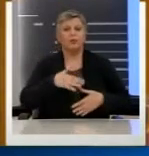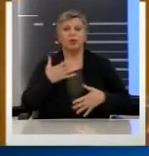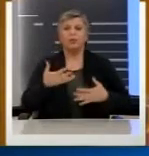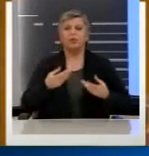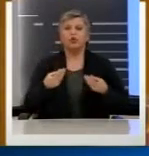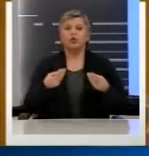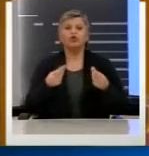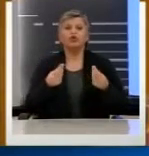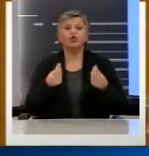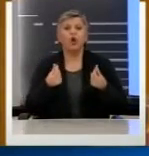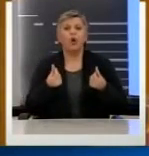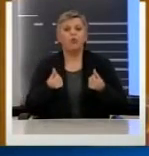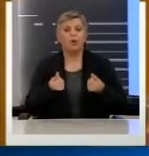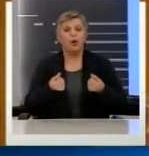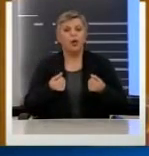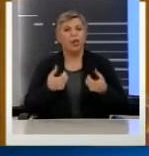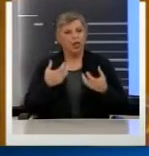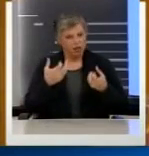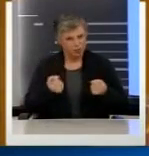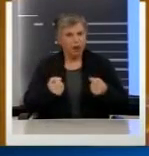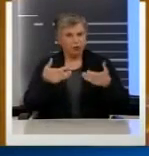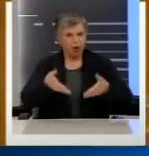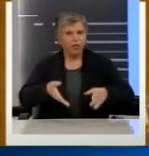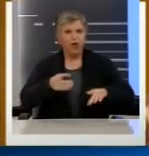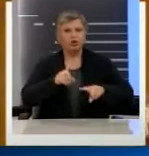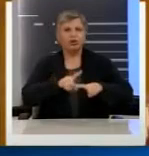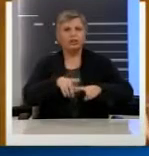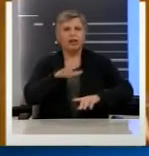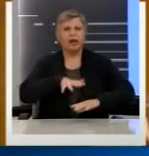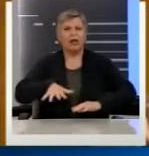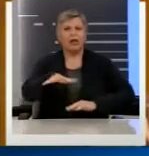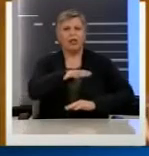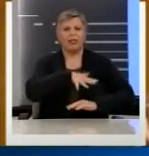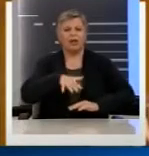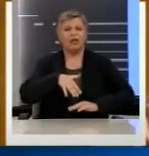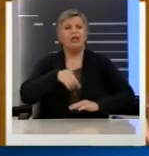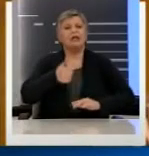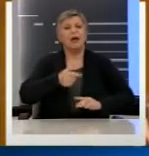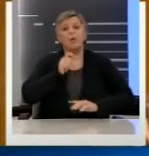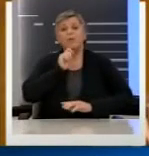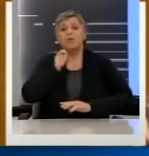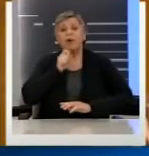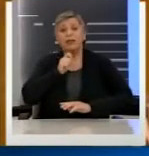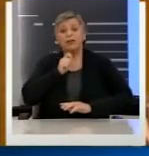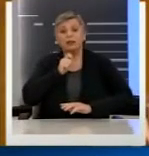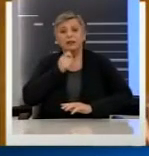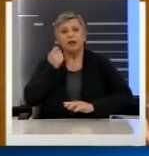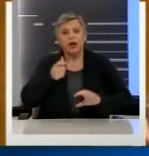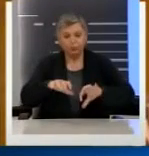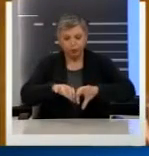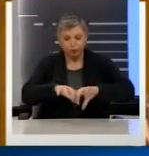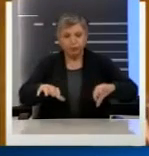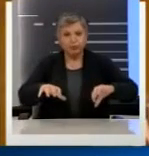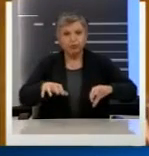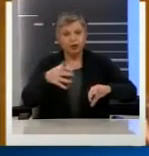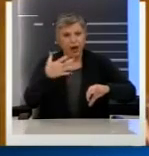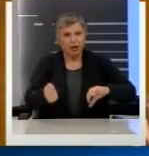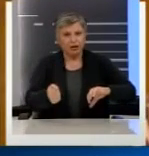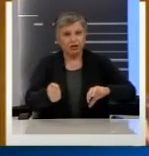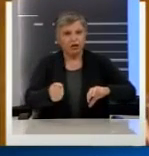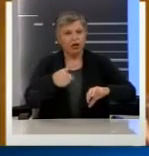της χώρας μας, του λαού μας, αλλά και το πολιτικό σύστημα να κάνει τη δικιά του δουλειά.